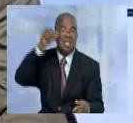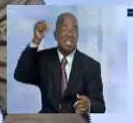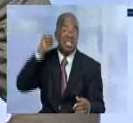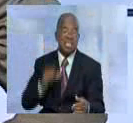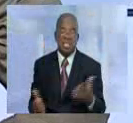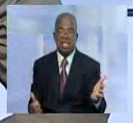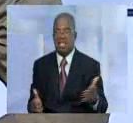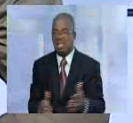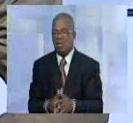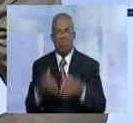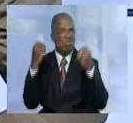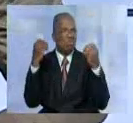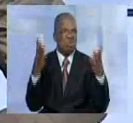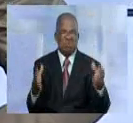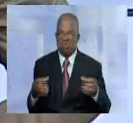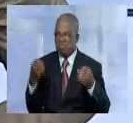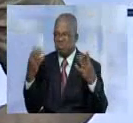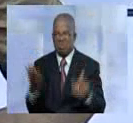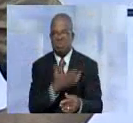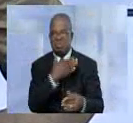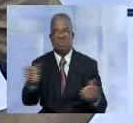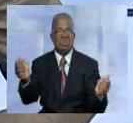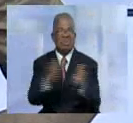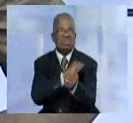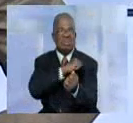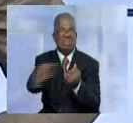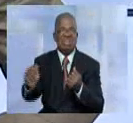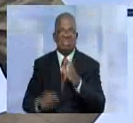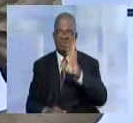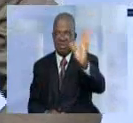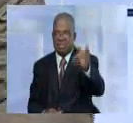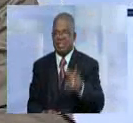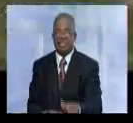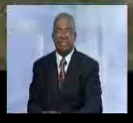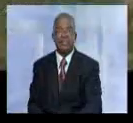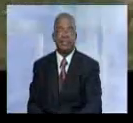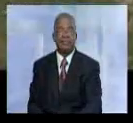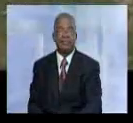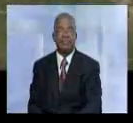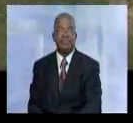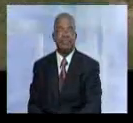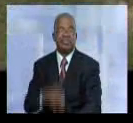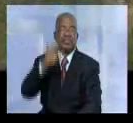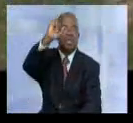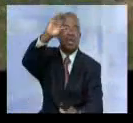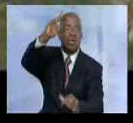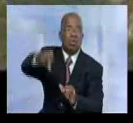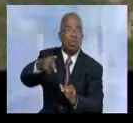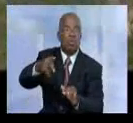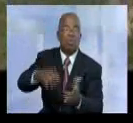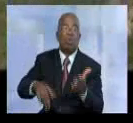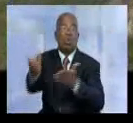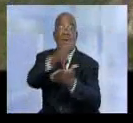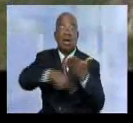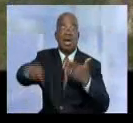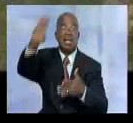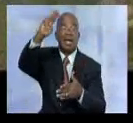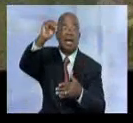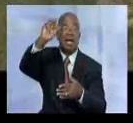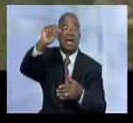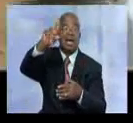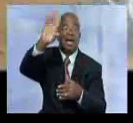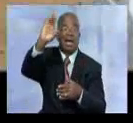d'importants dégâts matériels. Le point avec Franck Kouadio. Yopougon, quartier Maroc, il est 11h.